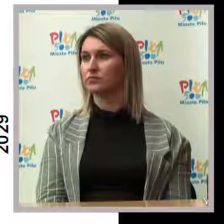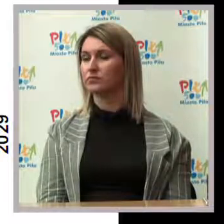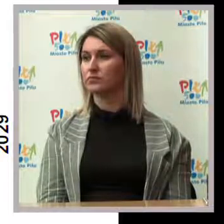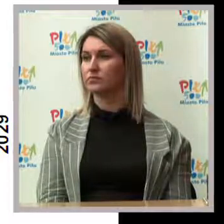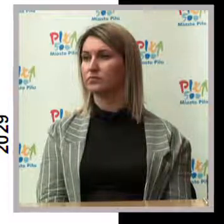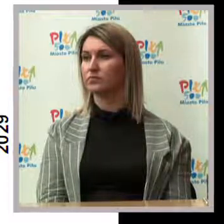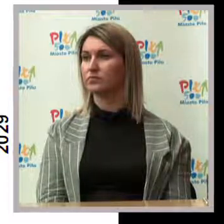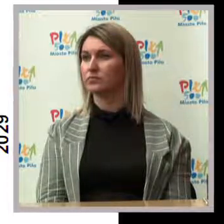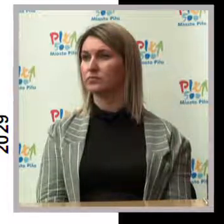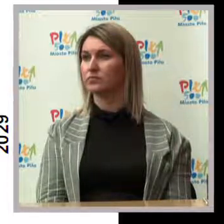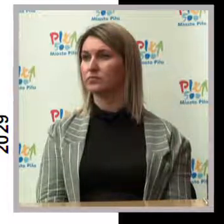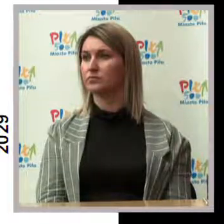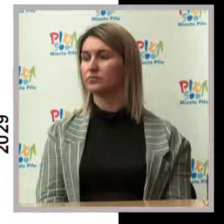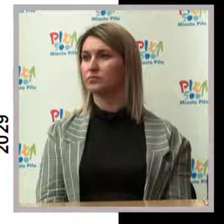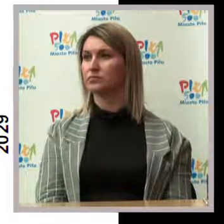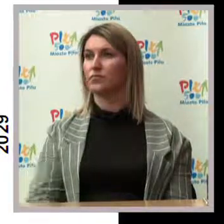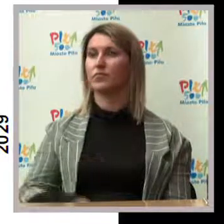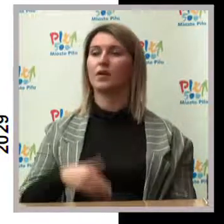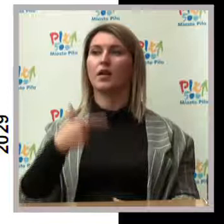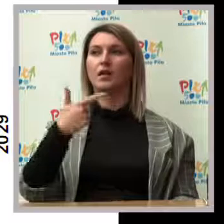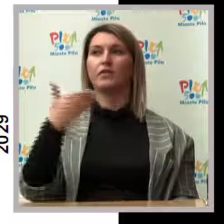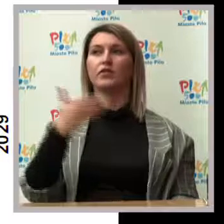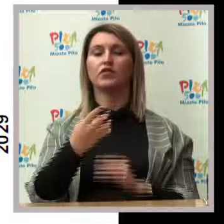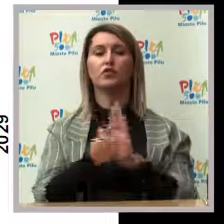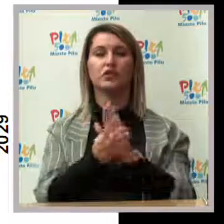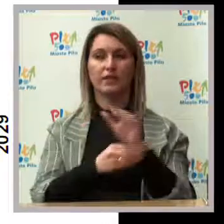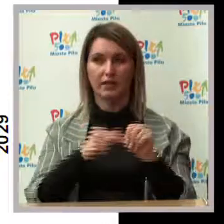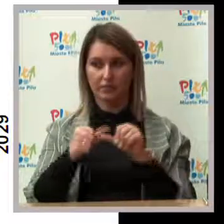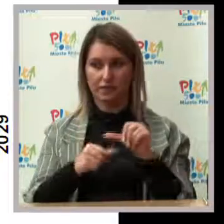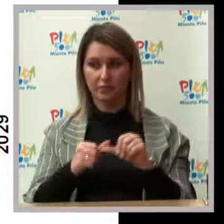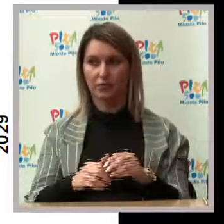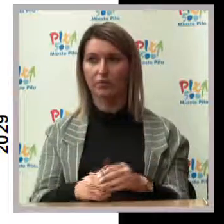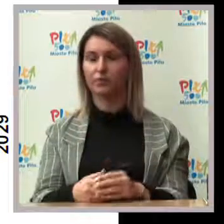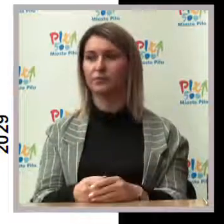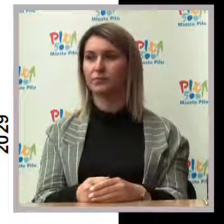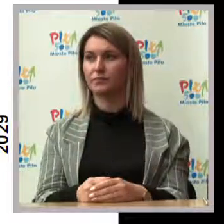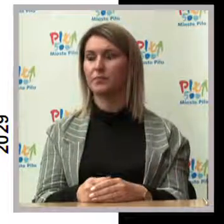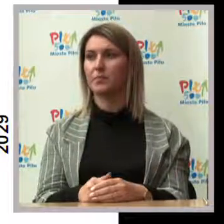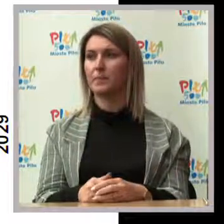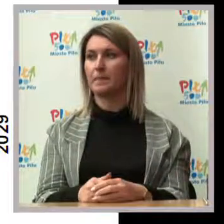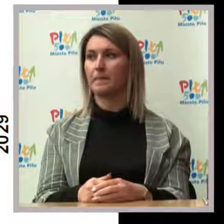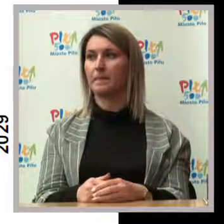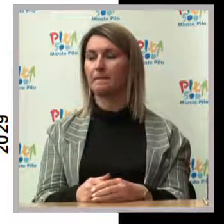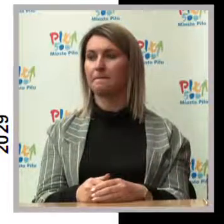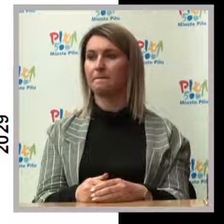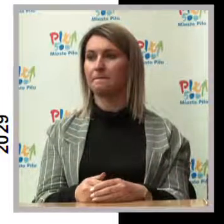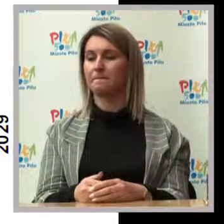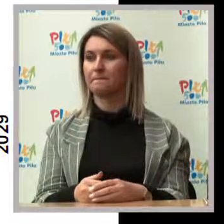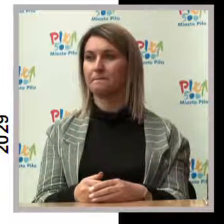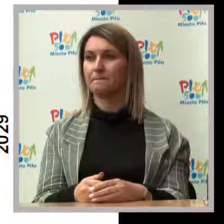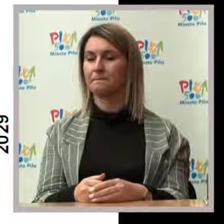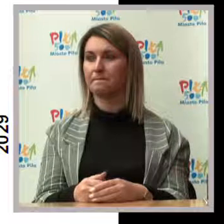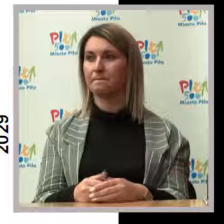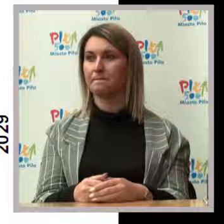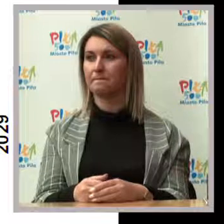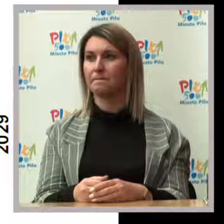państwa. W naszym przypadku w roku 2019 spełniamy oczywiście ten obligatoryjny obowiązek, a różnica pomiędzy dochodami i wydatkami bieżącymi